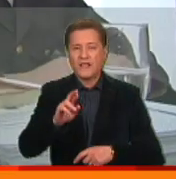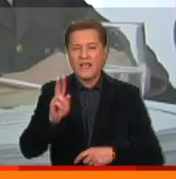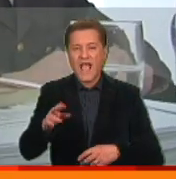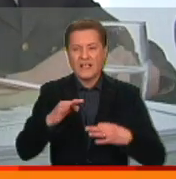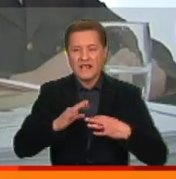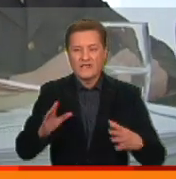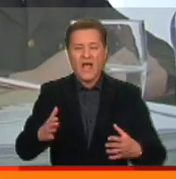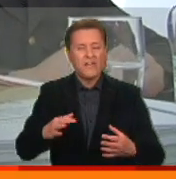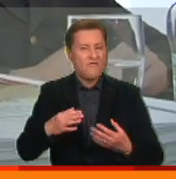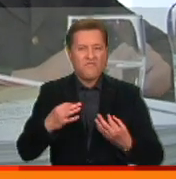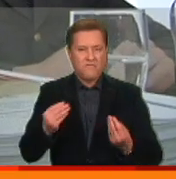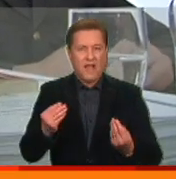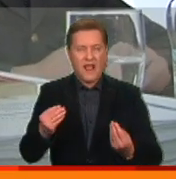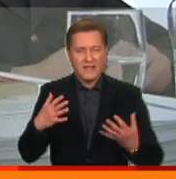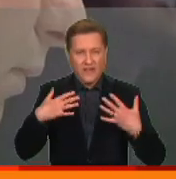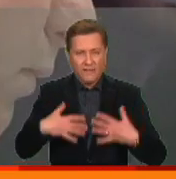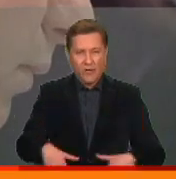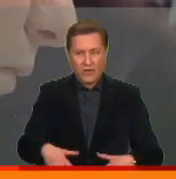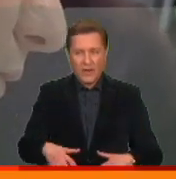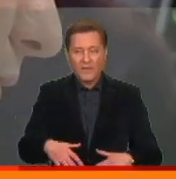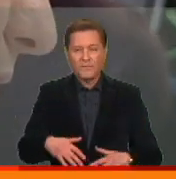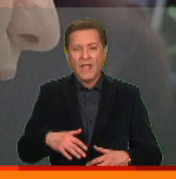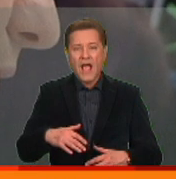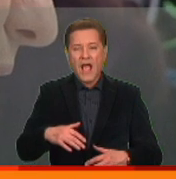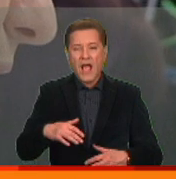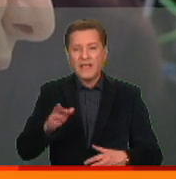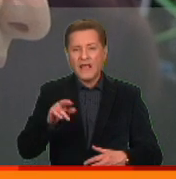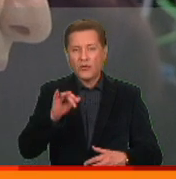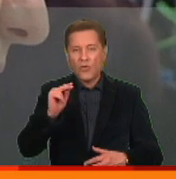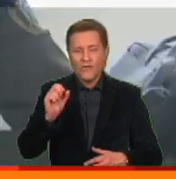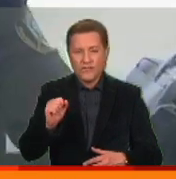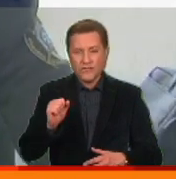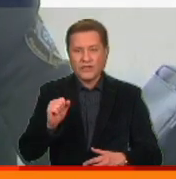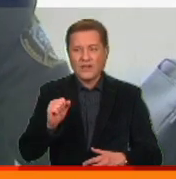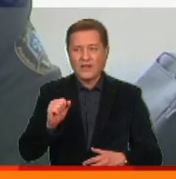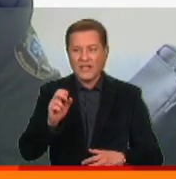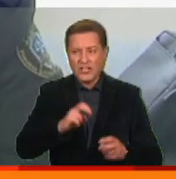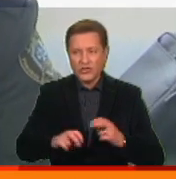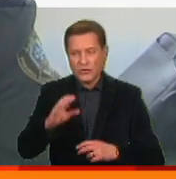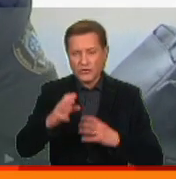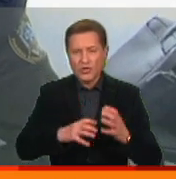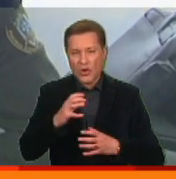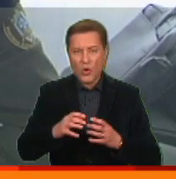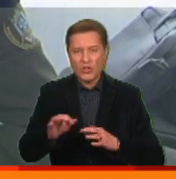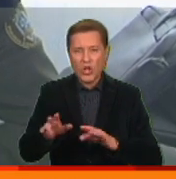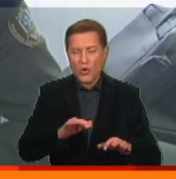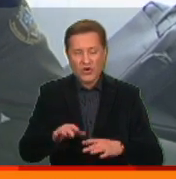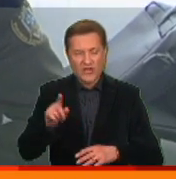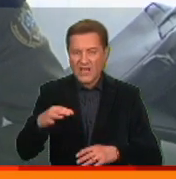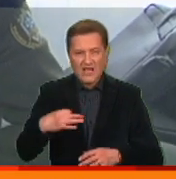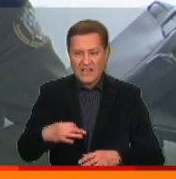– у парадній формі. І вчорашнє зняття Януковича із міжнародного розшуку їх не бентежить. По даному окремому провадженню він не